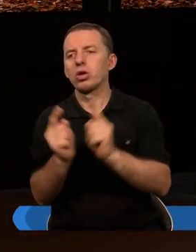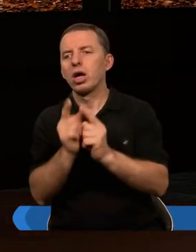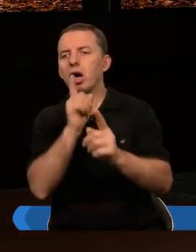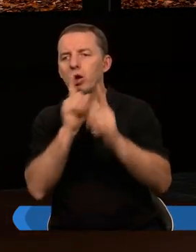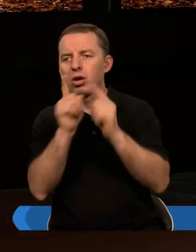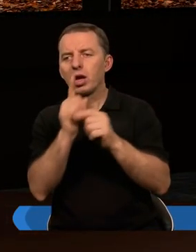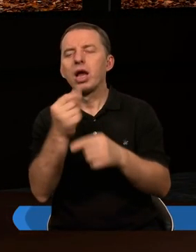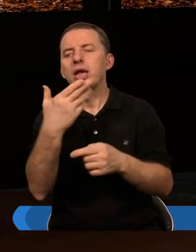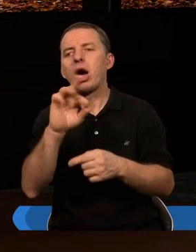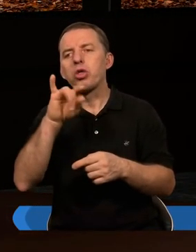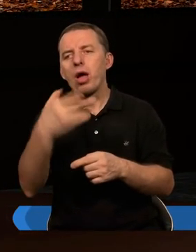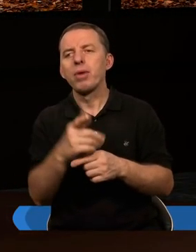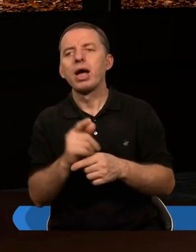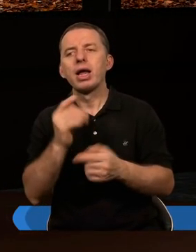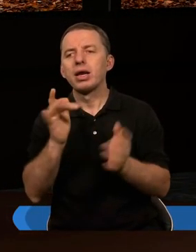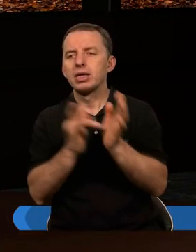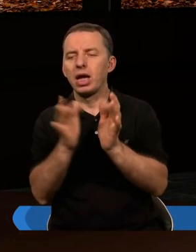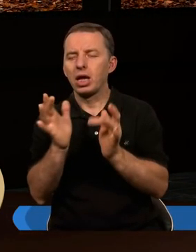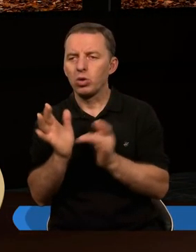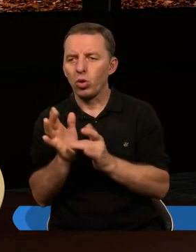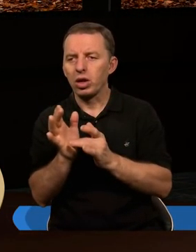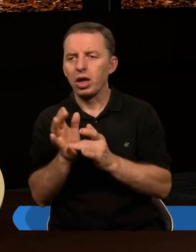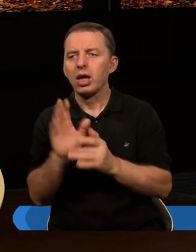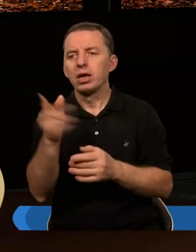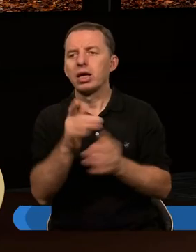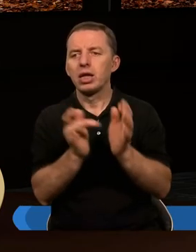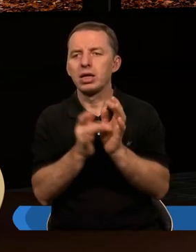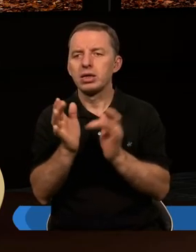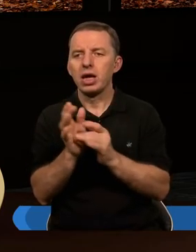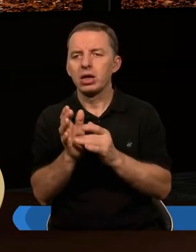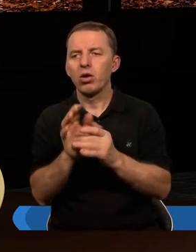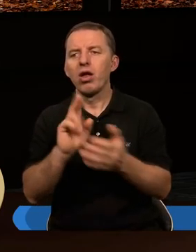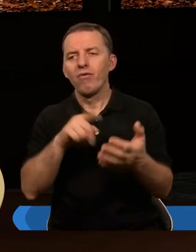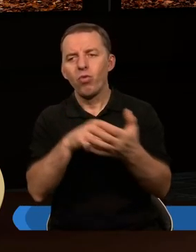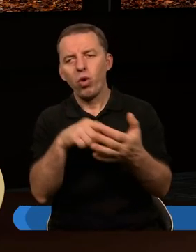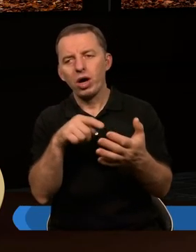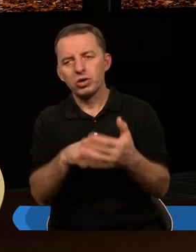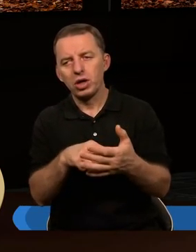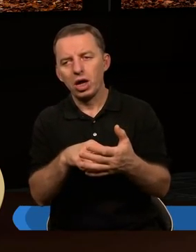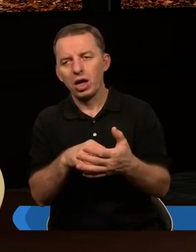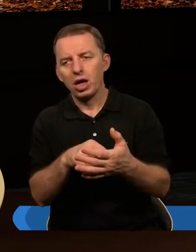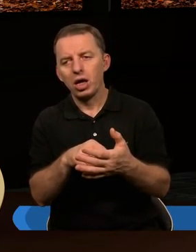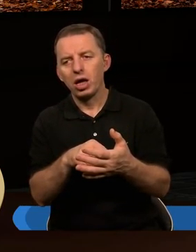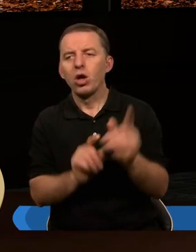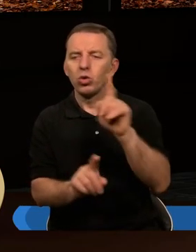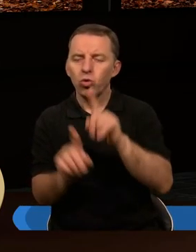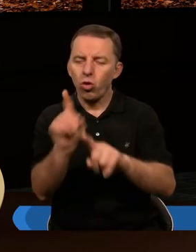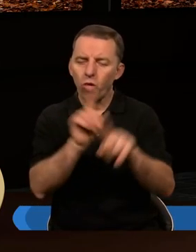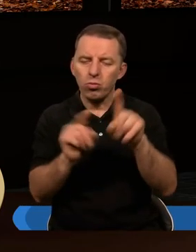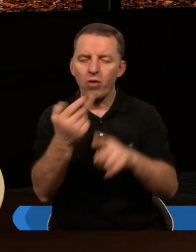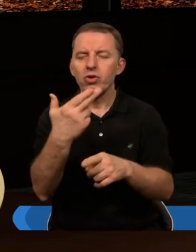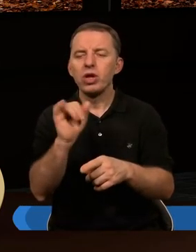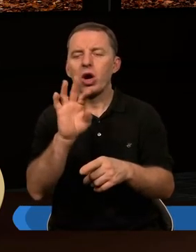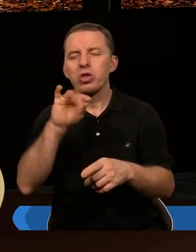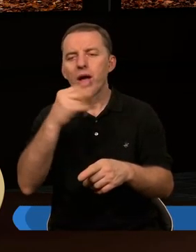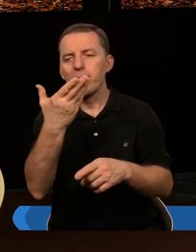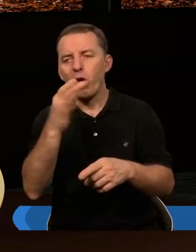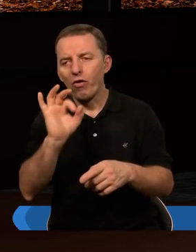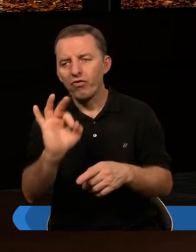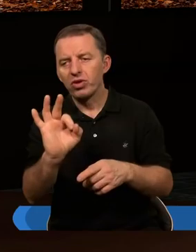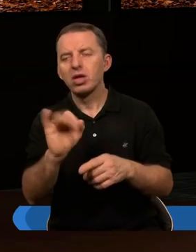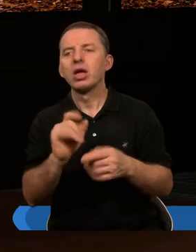rozmowa Nikodema z Panem Jezusem, kiedy Pan Jezus właśnie tłumaczył Nikodemowi, tak?